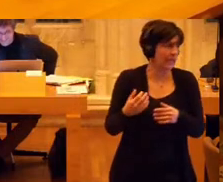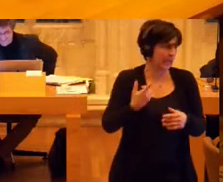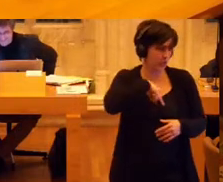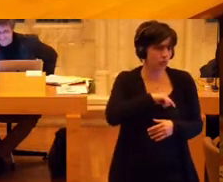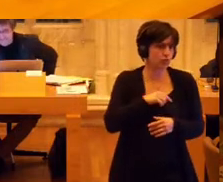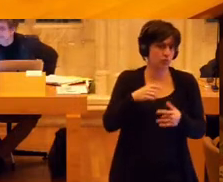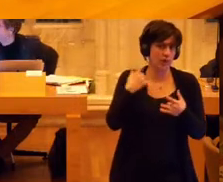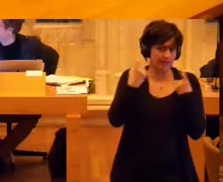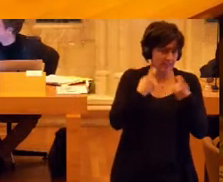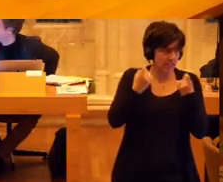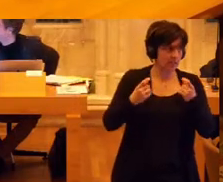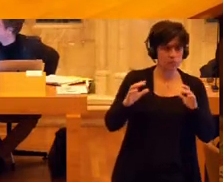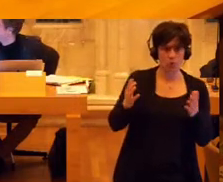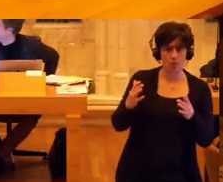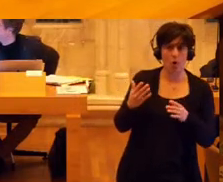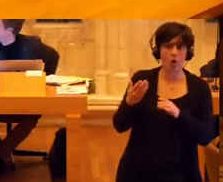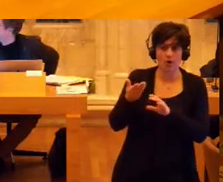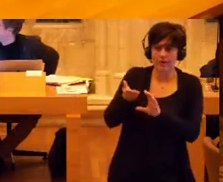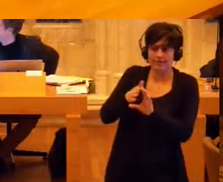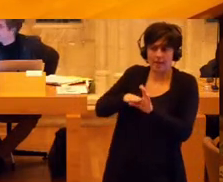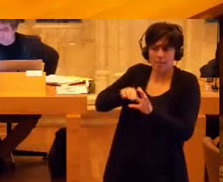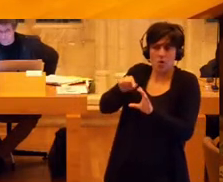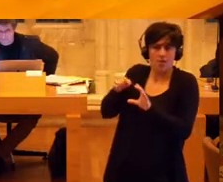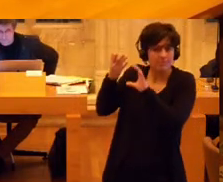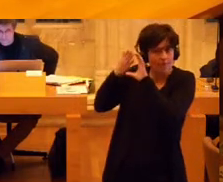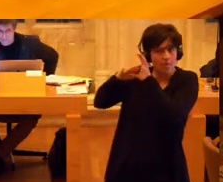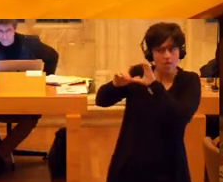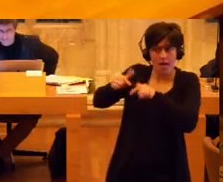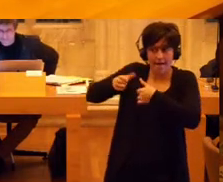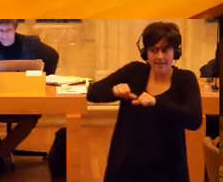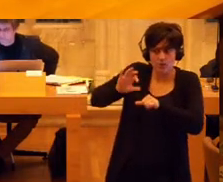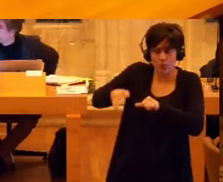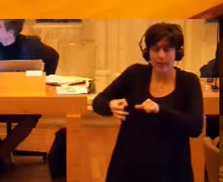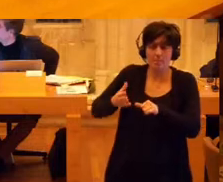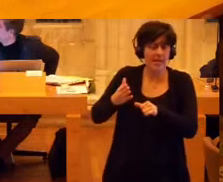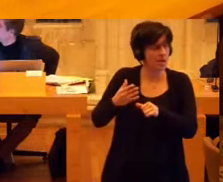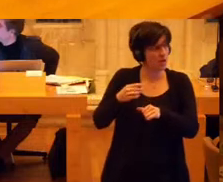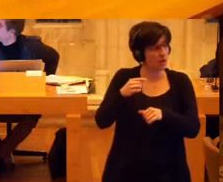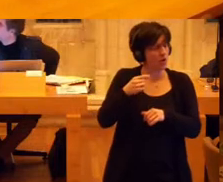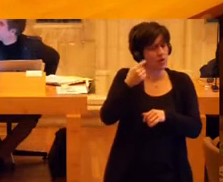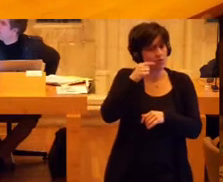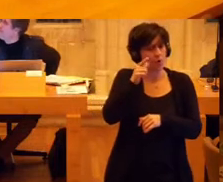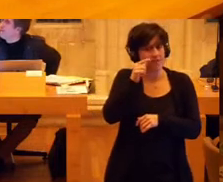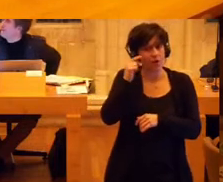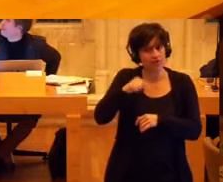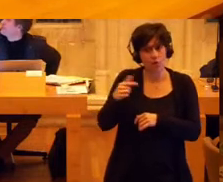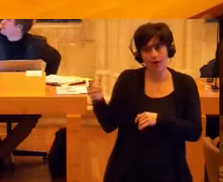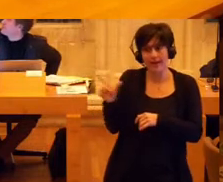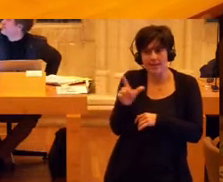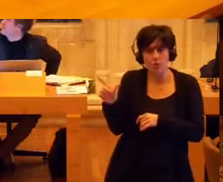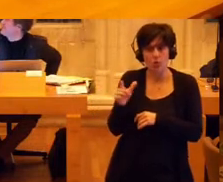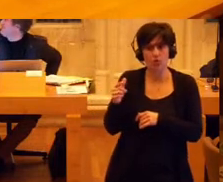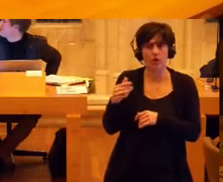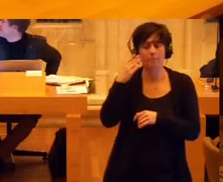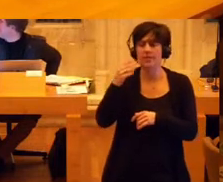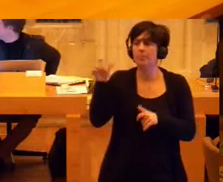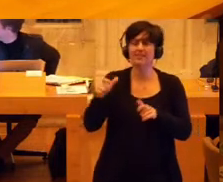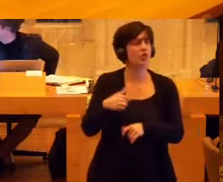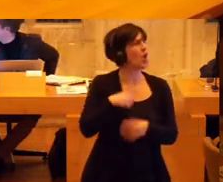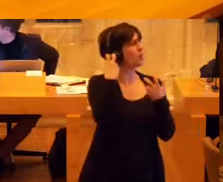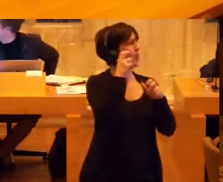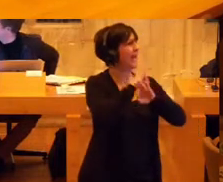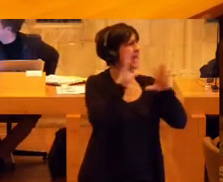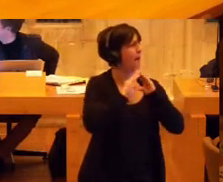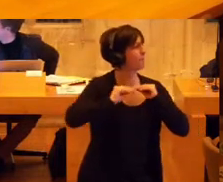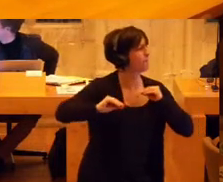pour maintenir, de fait, le tympan sur la rive droite. Après, les efforts, pour qu'ils aboutissent, il faut qu'ils soient partagés. C'est-à-dire entre ceux qui veulent aucun bruit et ceux qui veulent jamais renoncer à